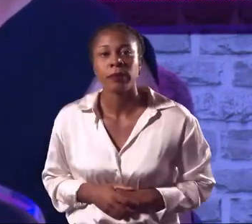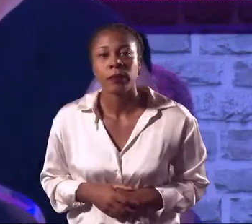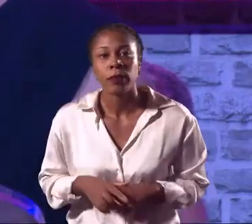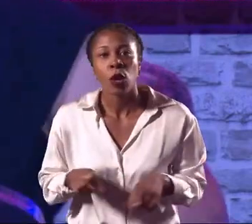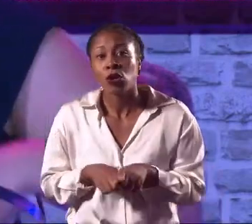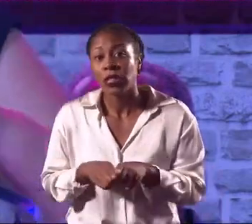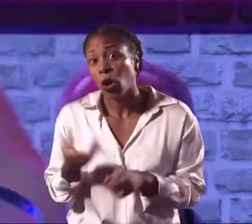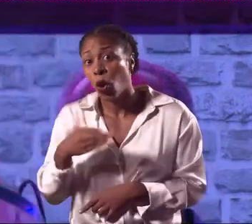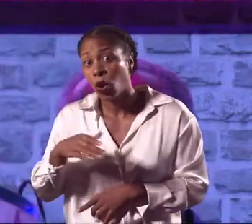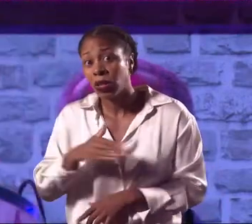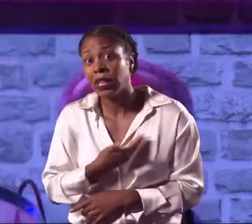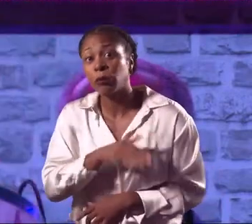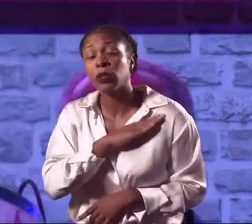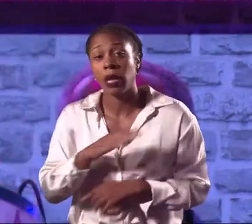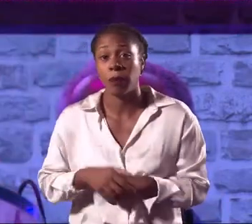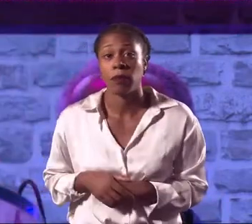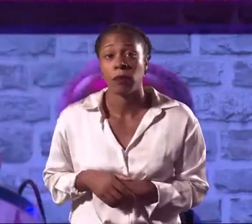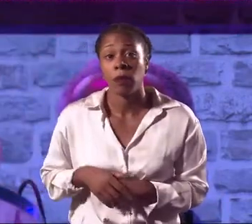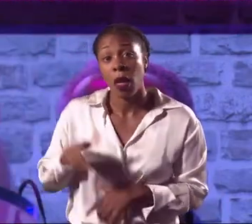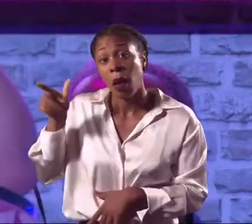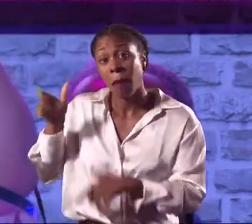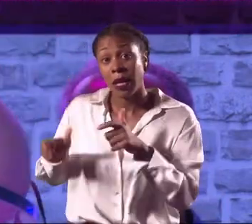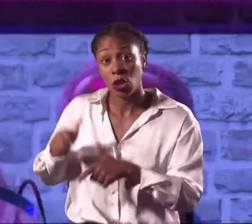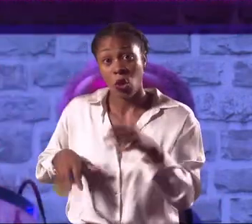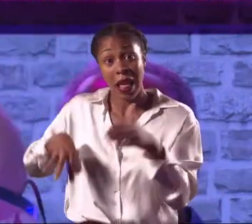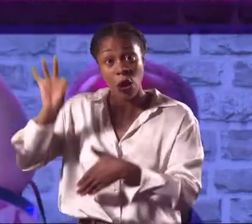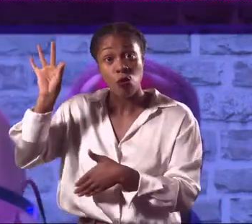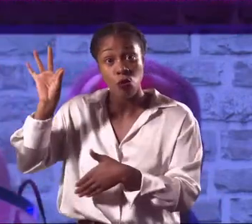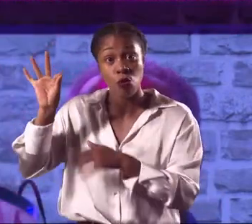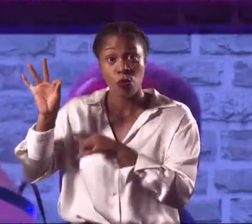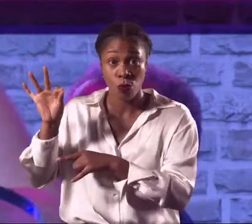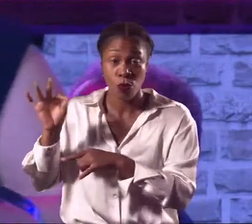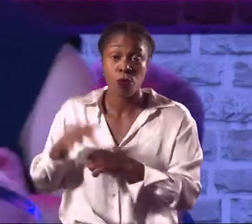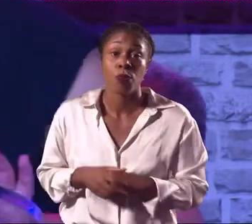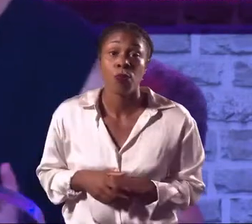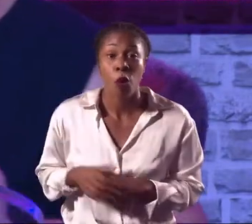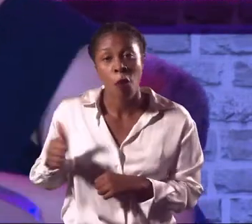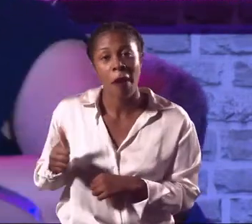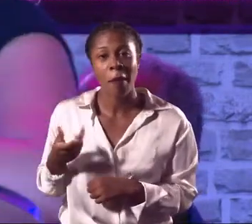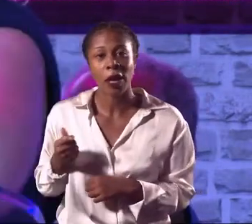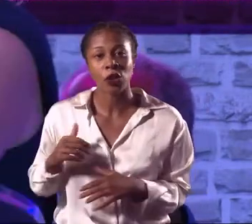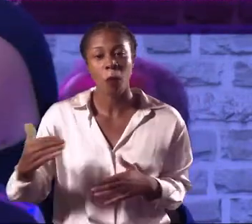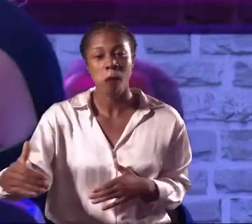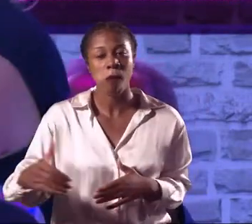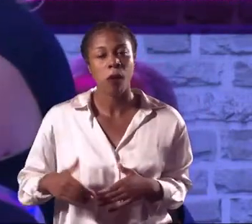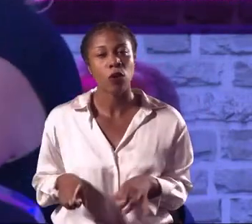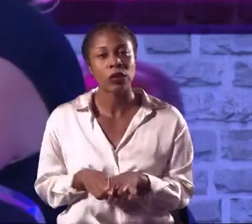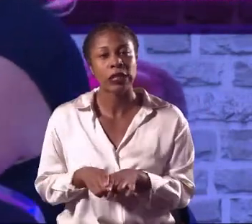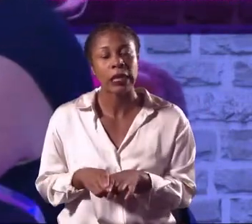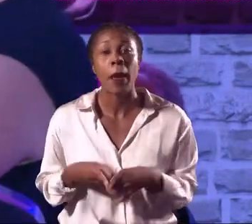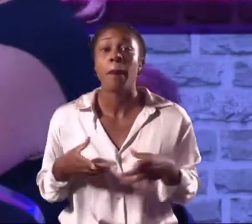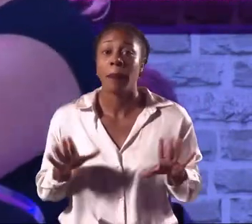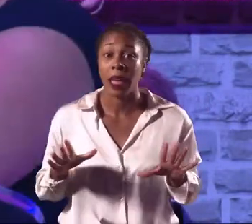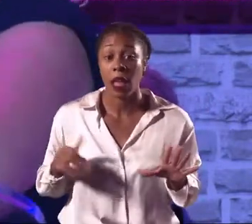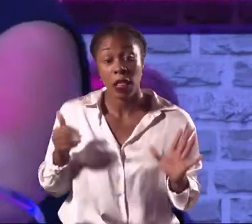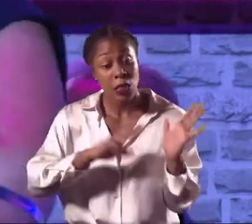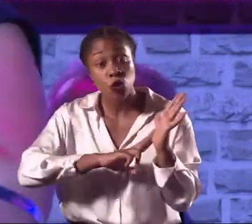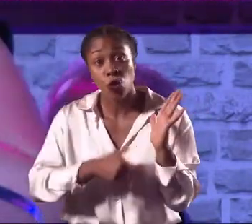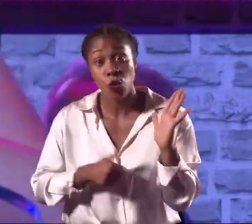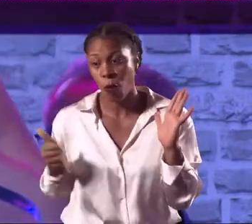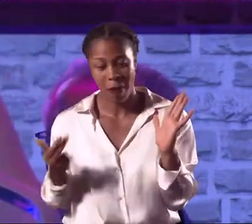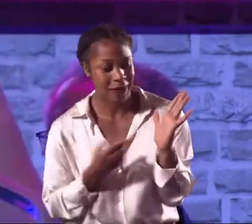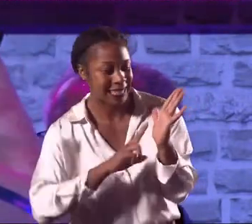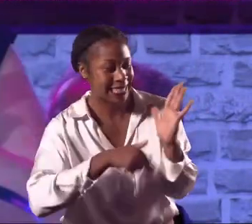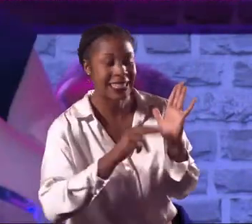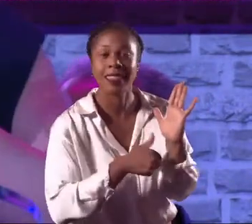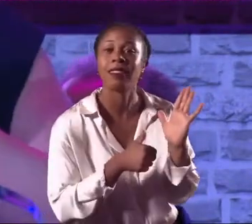aussi, certains des élus qui, pour certains, ont pris aussi de l'argent, mais surtout ont signé un document lorsque Veolia est